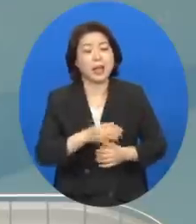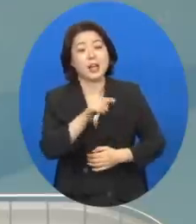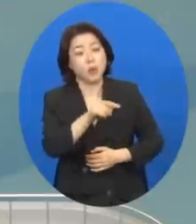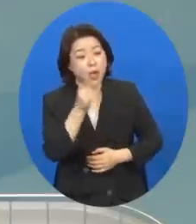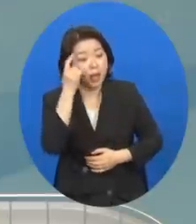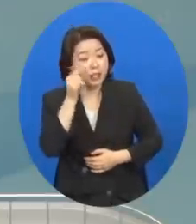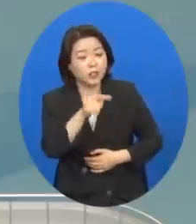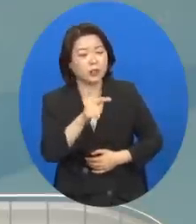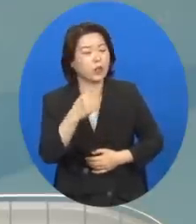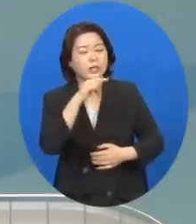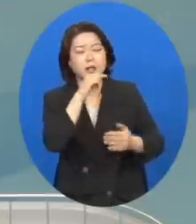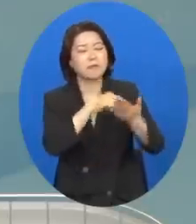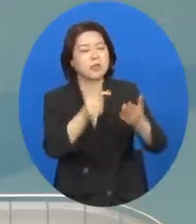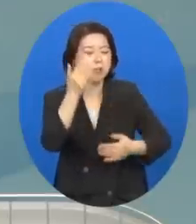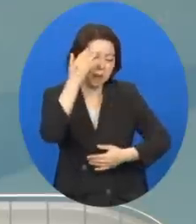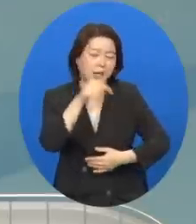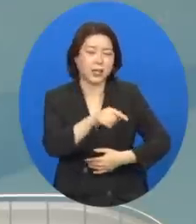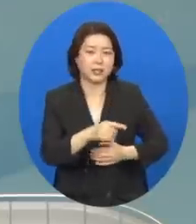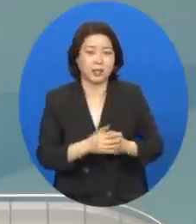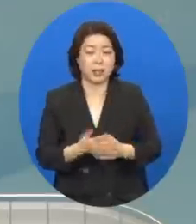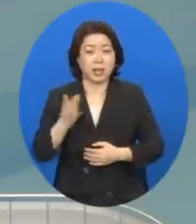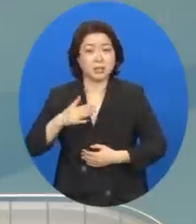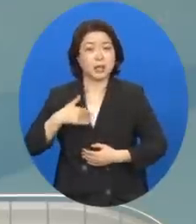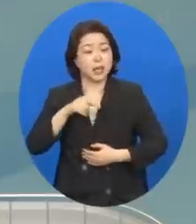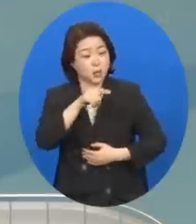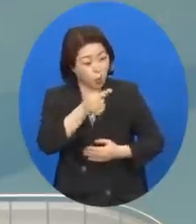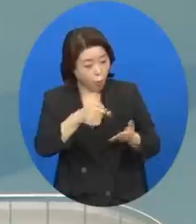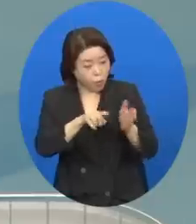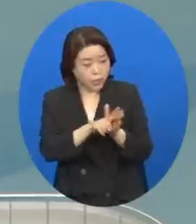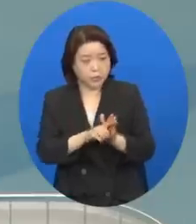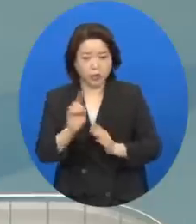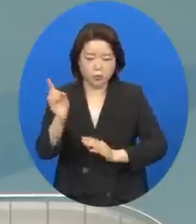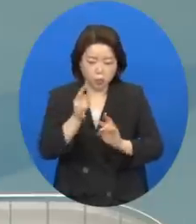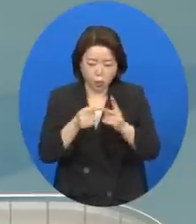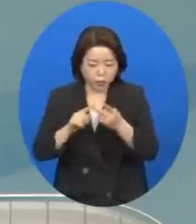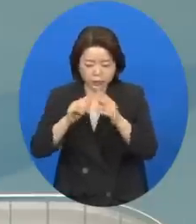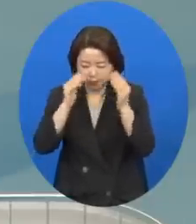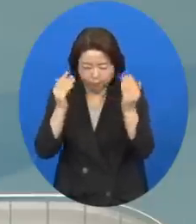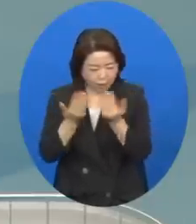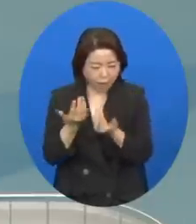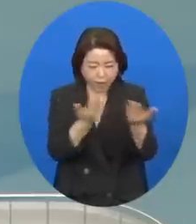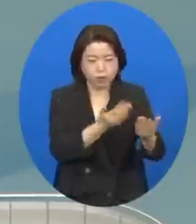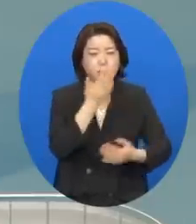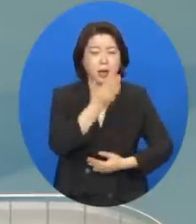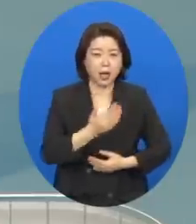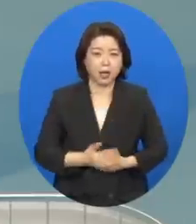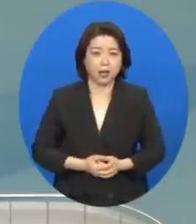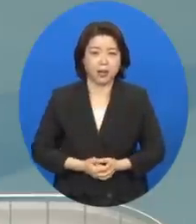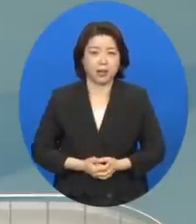해로와. 그러나 나는 너를 위해서라면 뭐든지 다 해줄 수 있어.